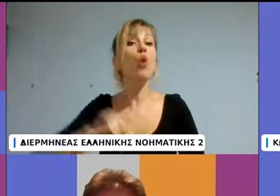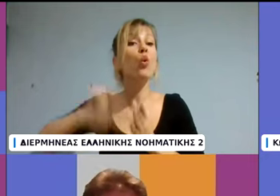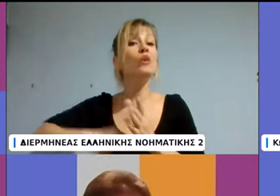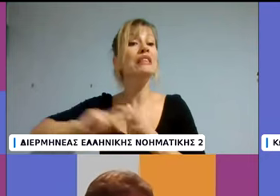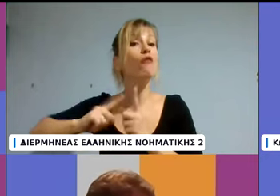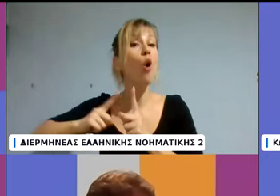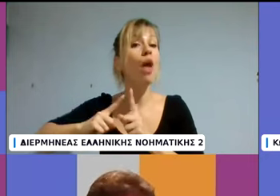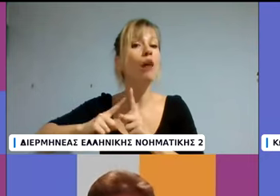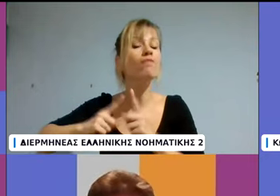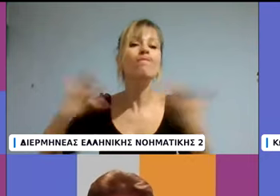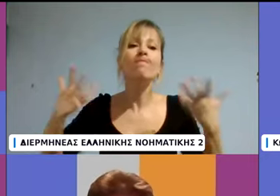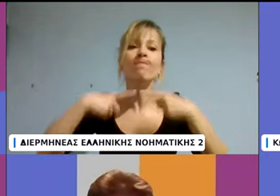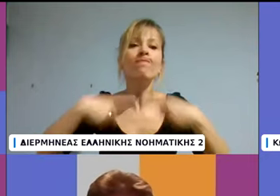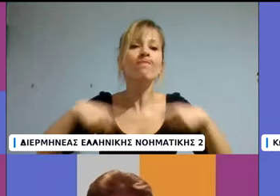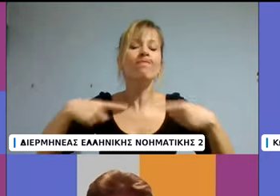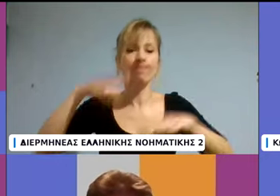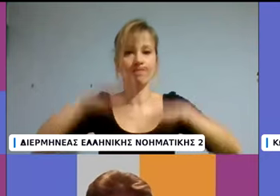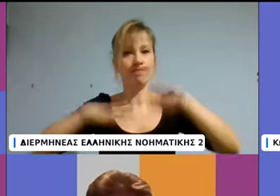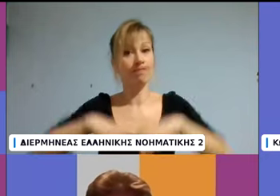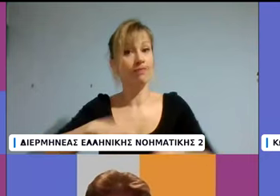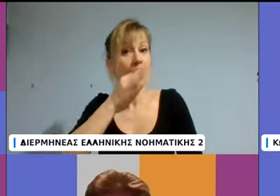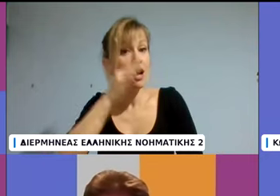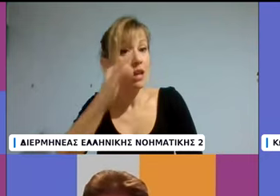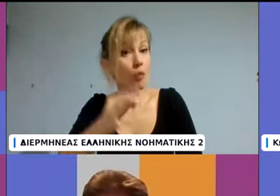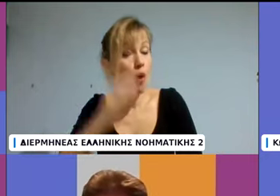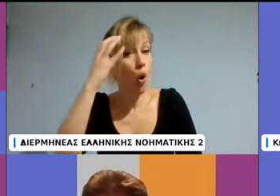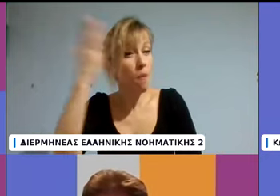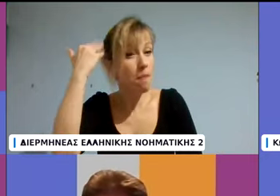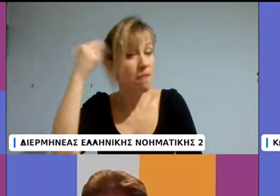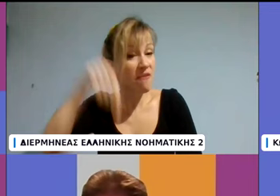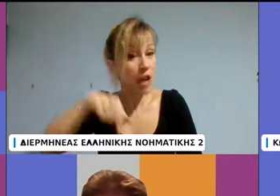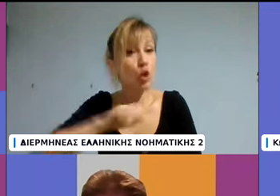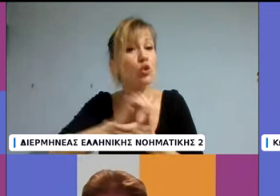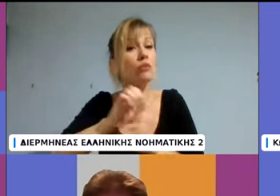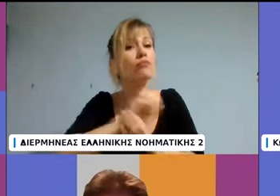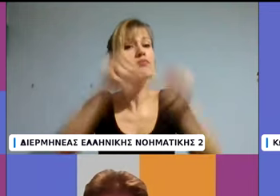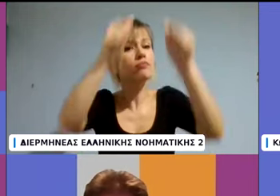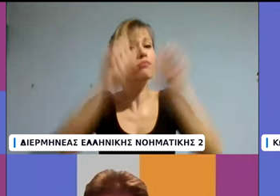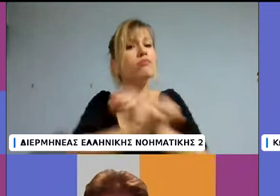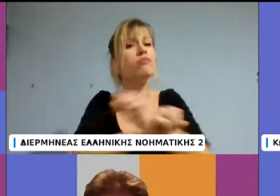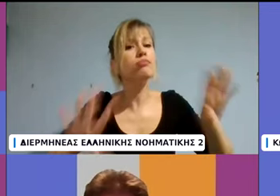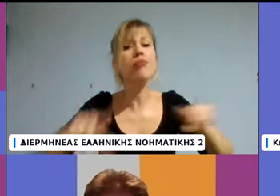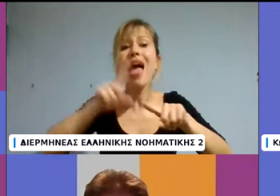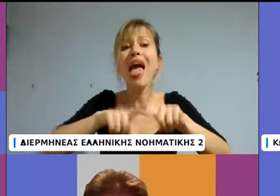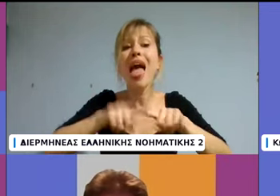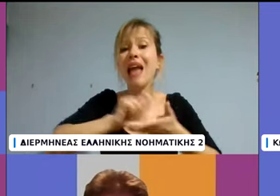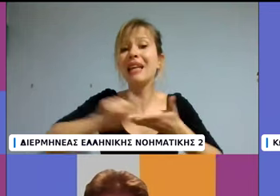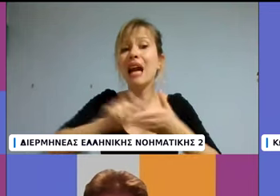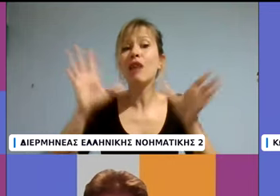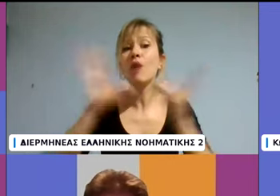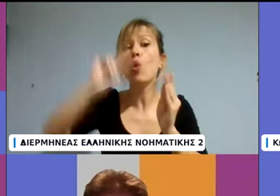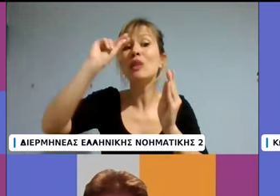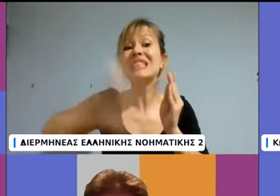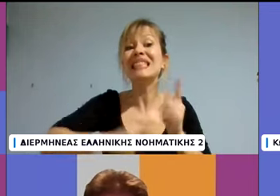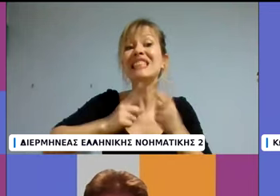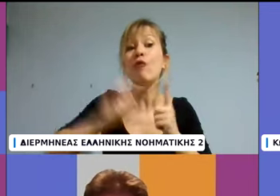φορές. Να θυμίσω εδώ ότι όταν δημοσιεύτηκαν φέτος οι αμοιβές που παίρνουν τα ελληνικά γραφεία για συμβόλαια της Ευρωπαϊκής Ένωσης ήταν